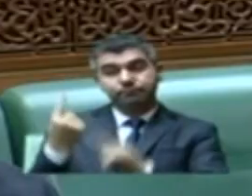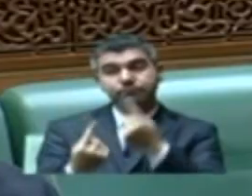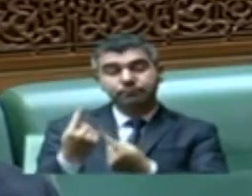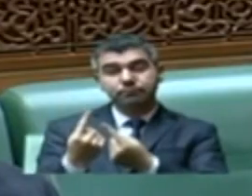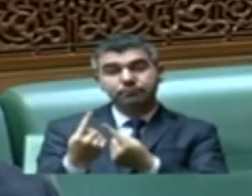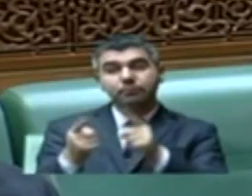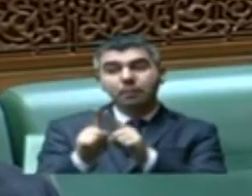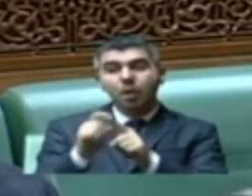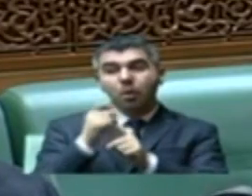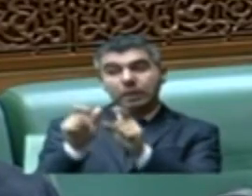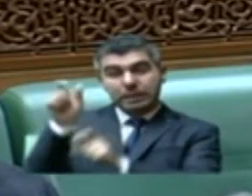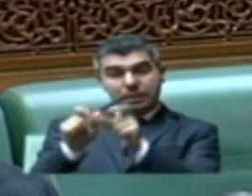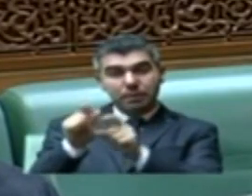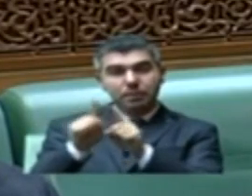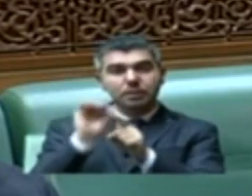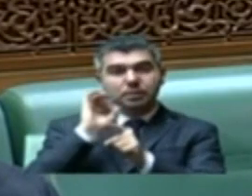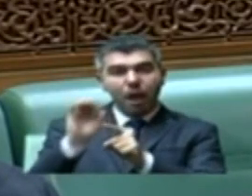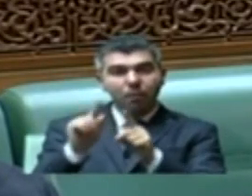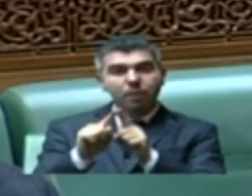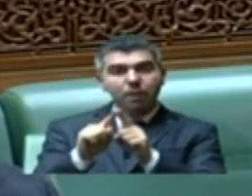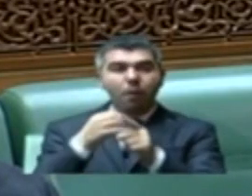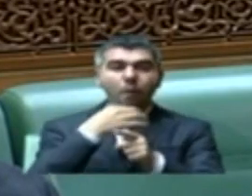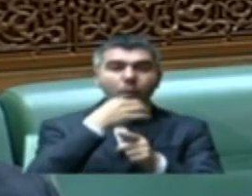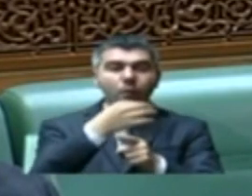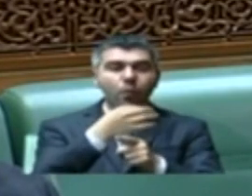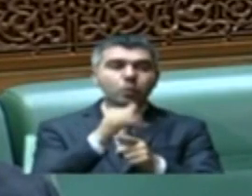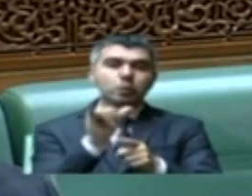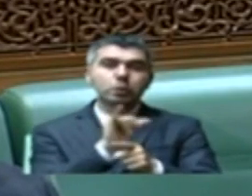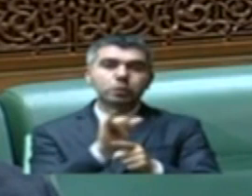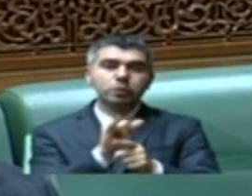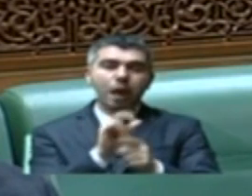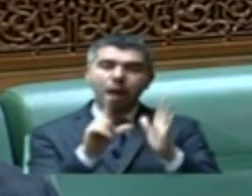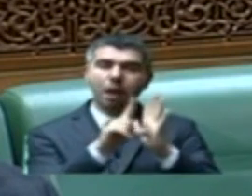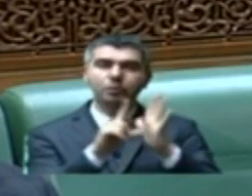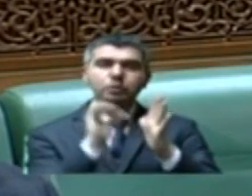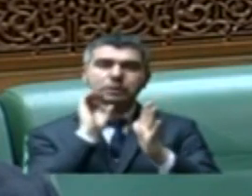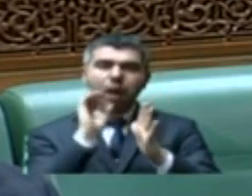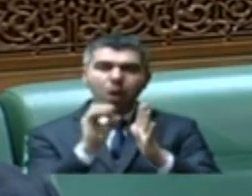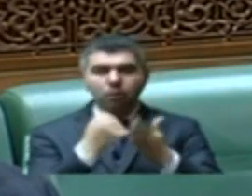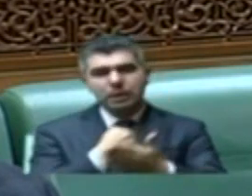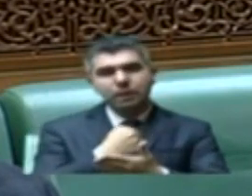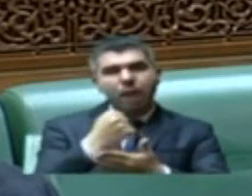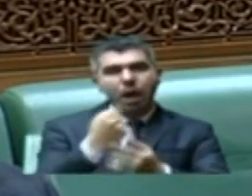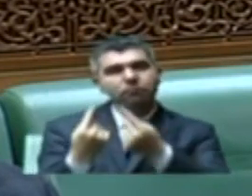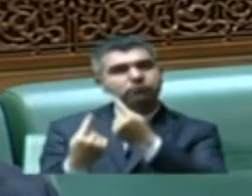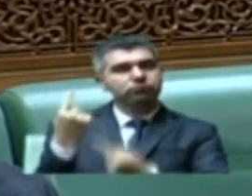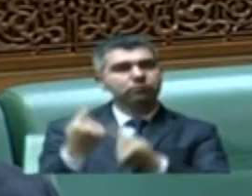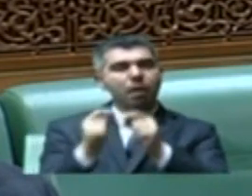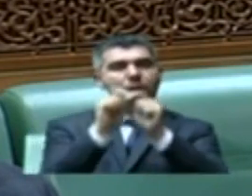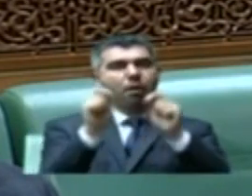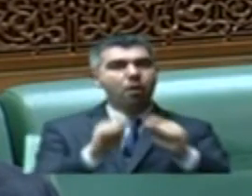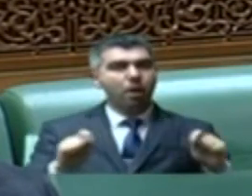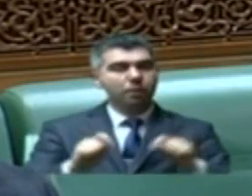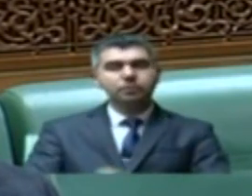عدم وتمكين هذا المواطن من التعبير عن طلب حقه أو الدفاع عن نفسه.